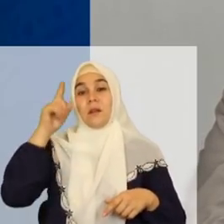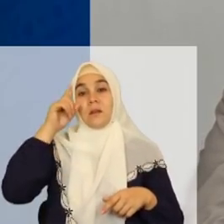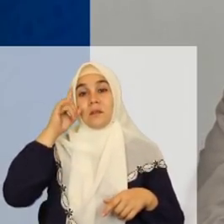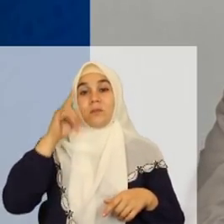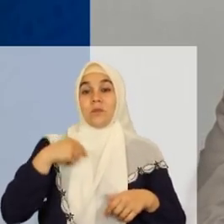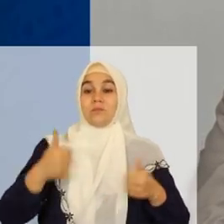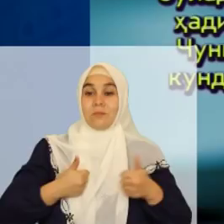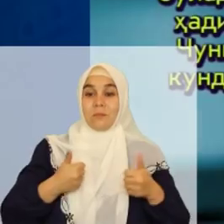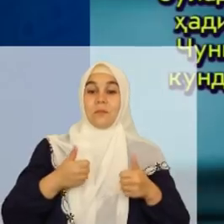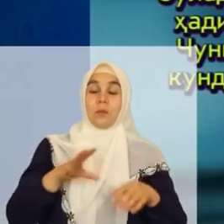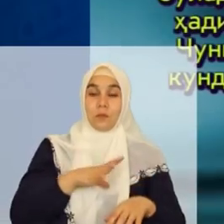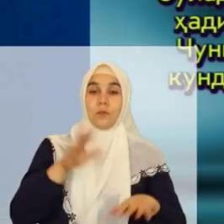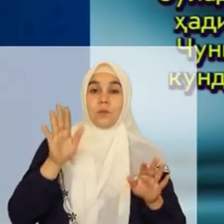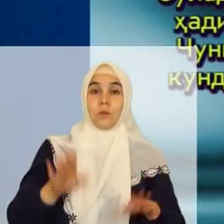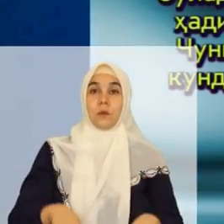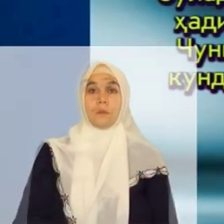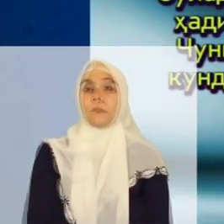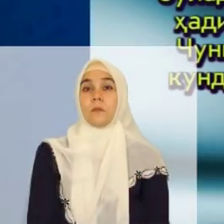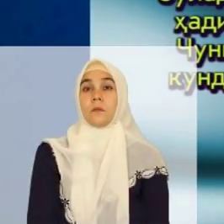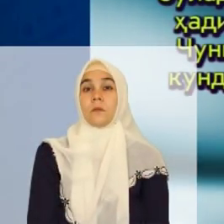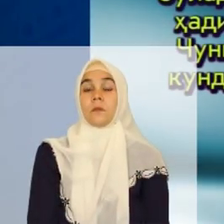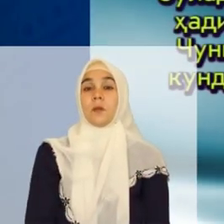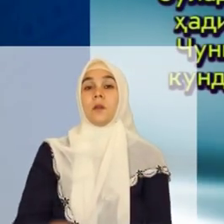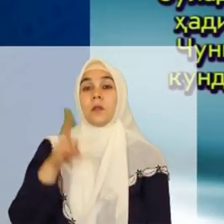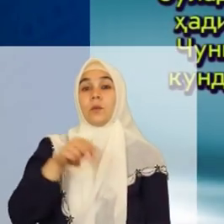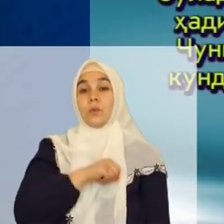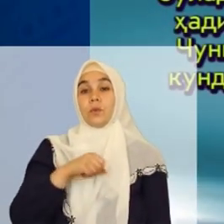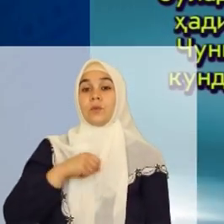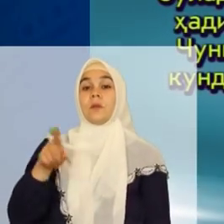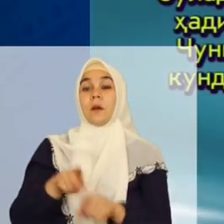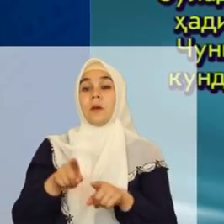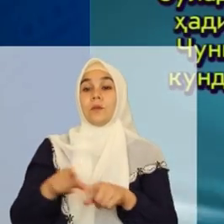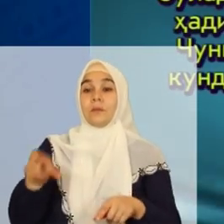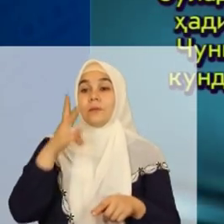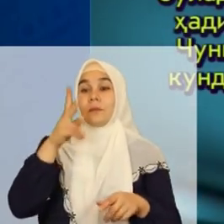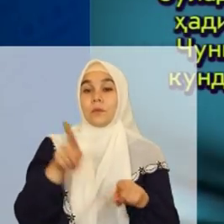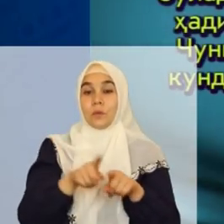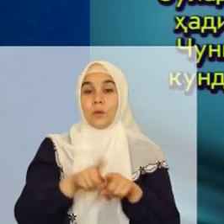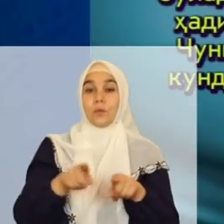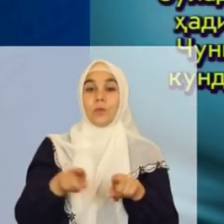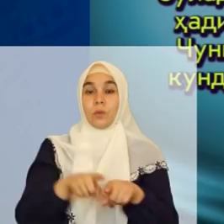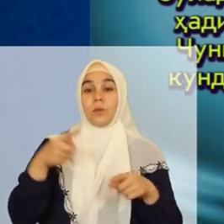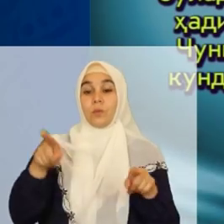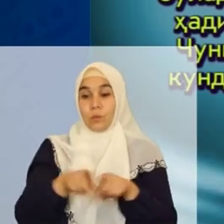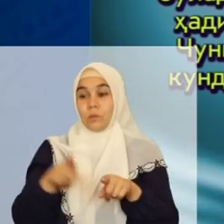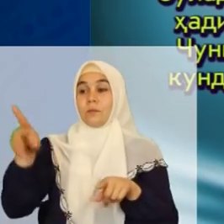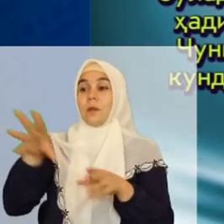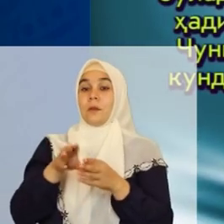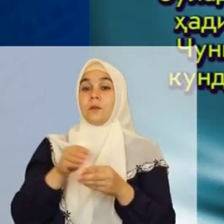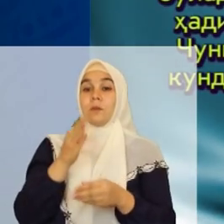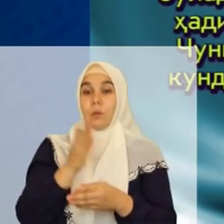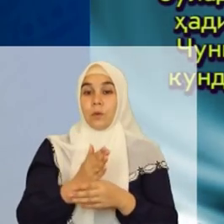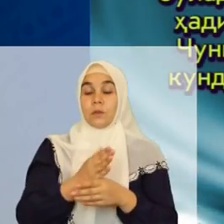bunaqa holatlar bo'lib turadi. Savol: Kim o'zini qaysi qavmga o'xshatsa, o'sha qavmdan bo'ladi degan